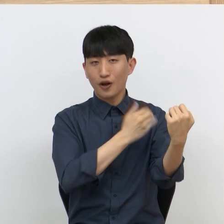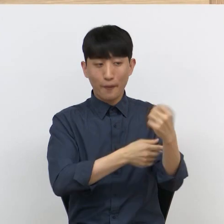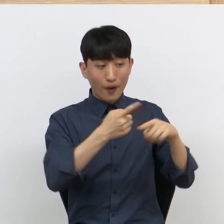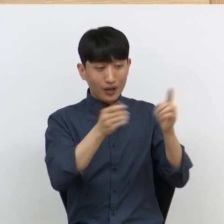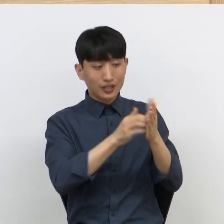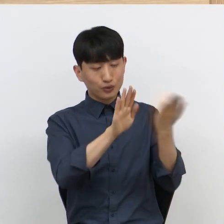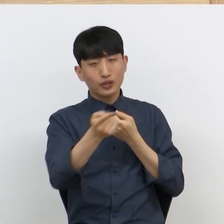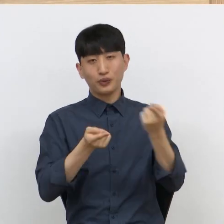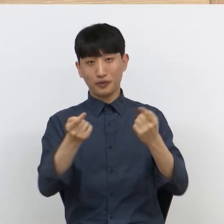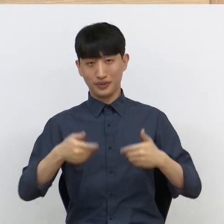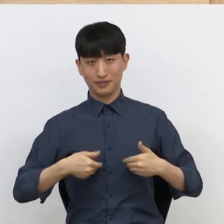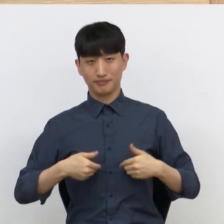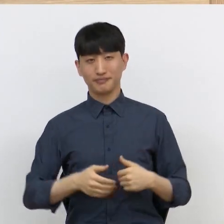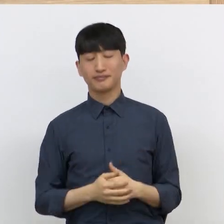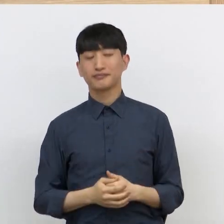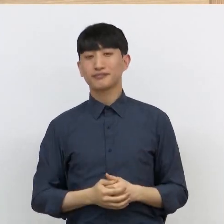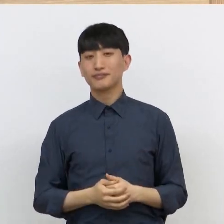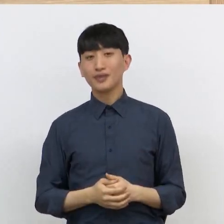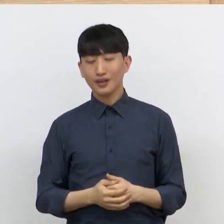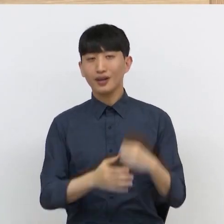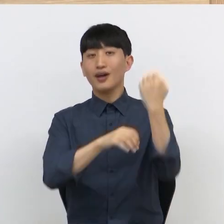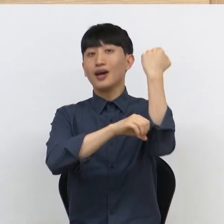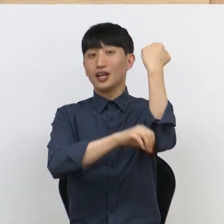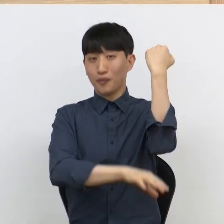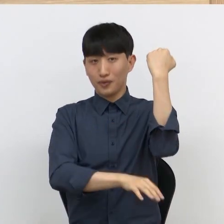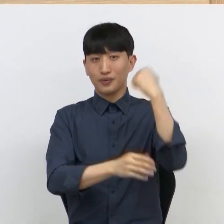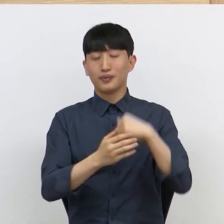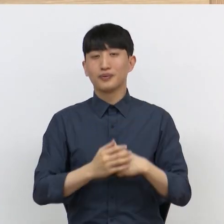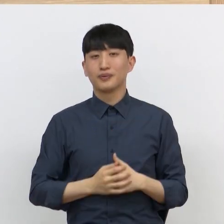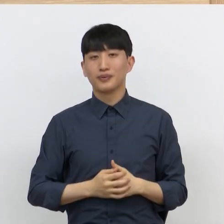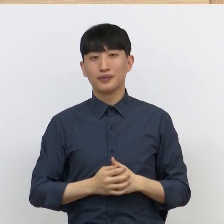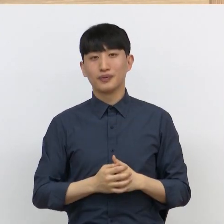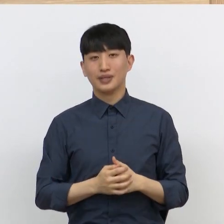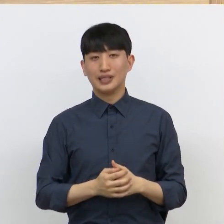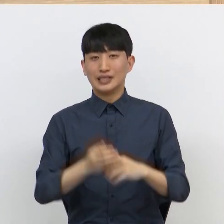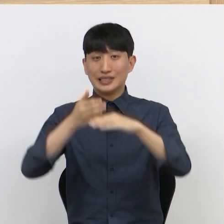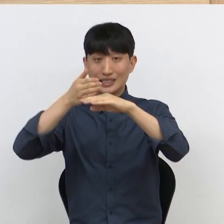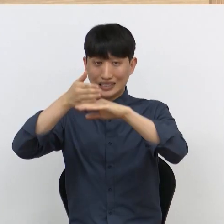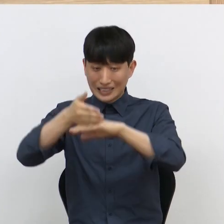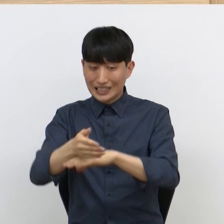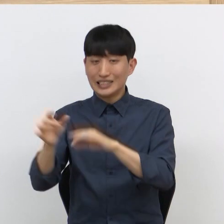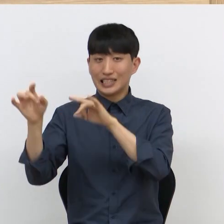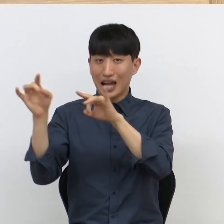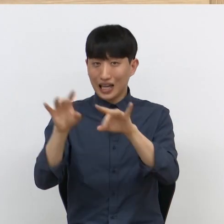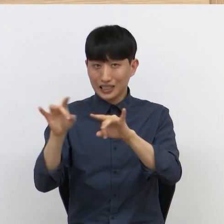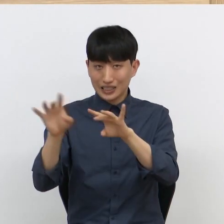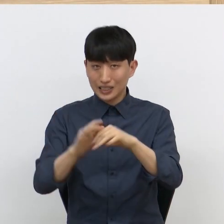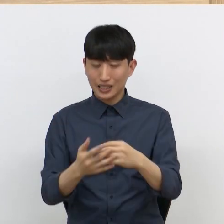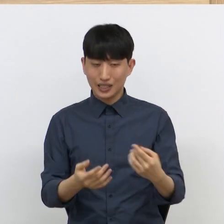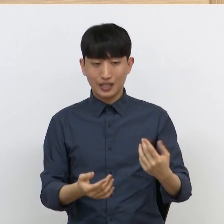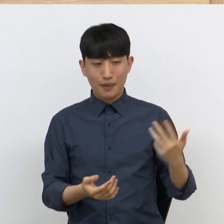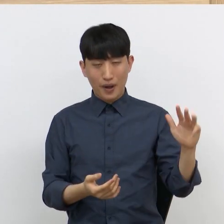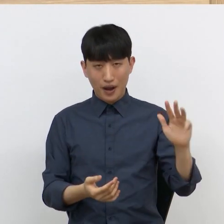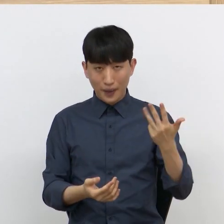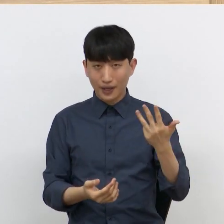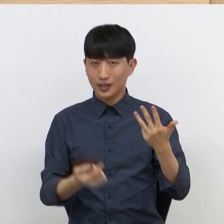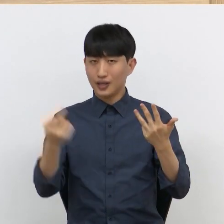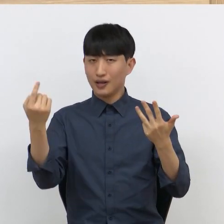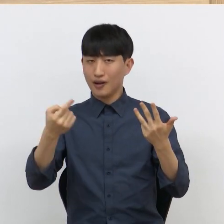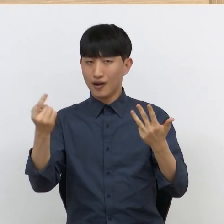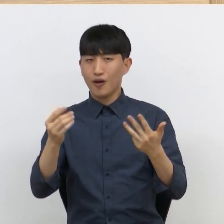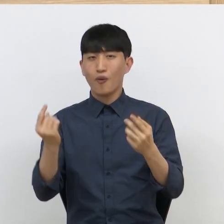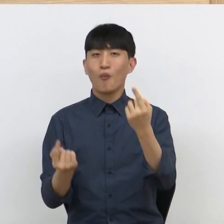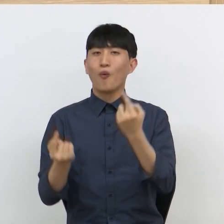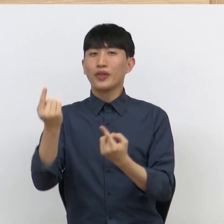중요하고요. 그래서 기본적으로 느린 자극 속도, 즉 800이나 1600